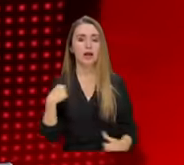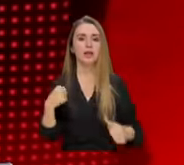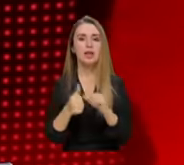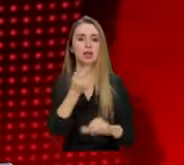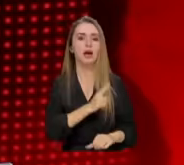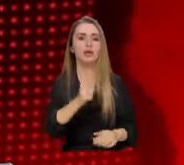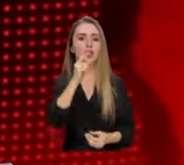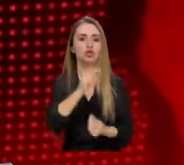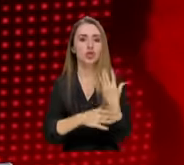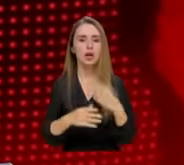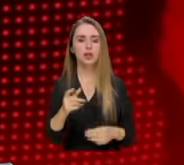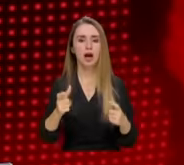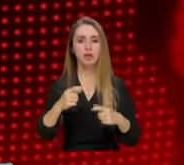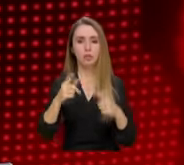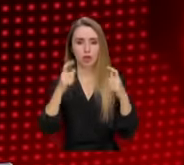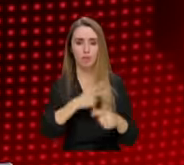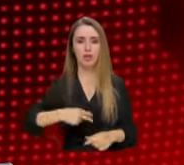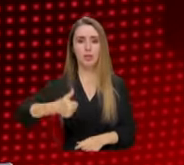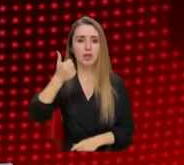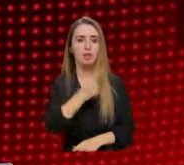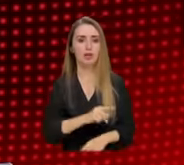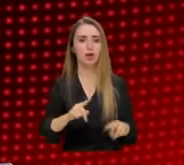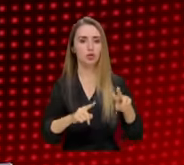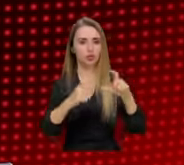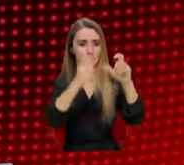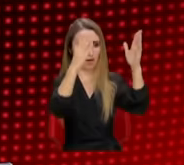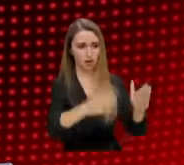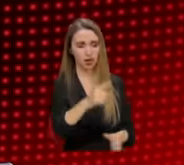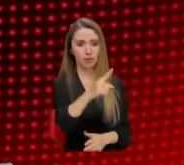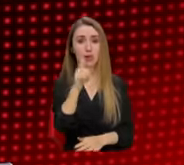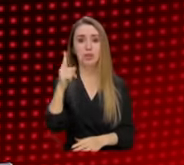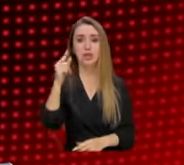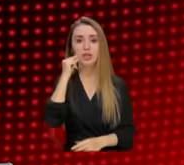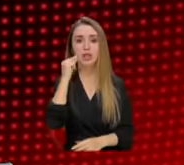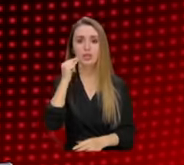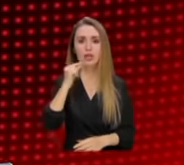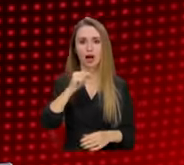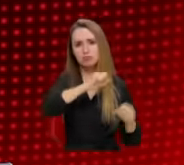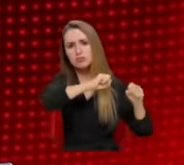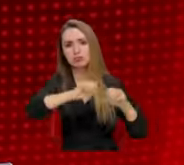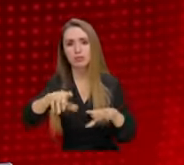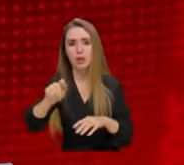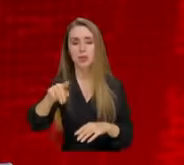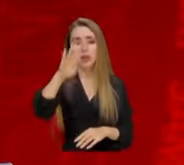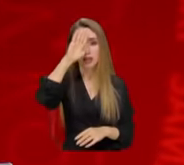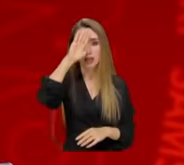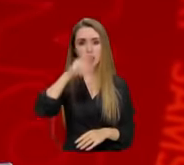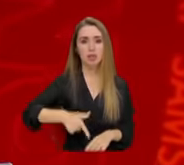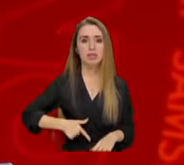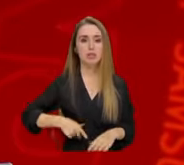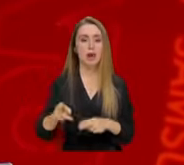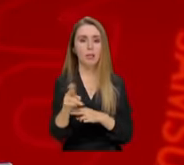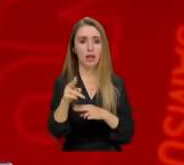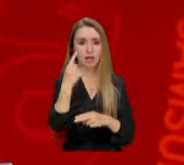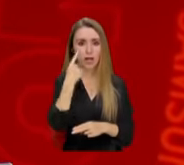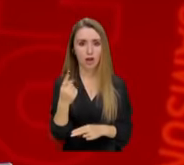aday gösterdiği Hatay Büyükşehir Belediye Başkan Adayı Lütfü Savaş'ı bir kişi kürsüden aşağı etti. İstanbul, İzmir ve